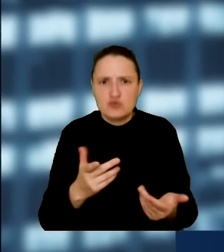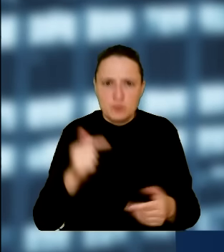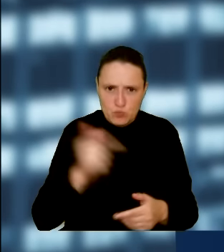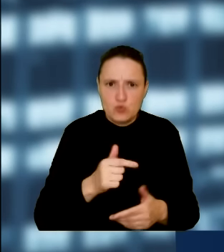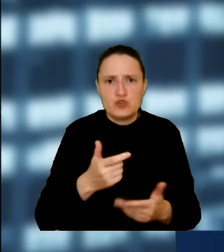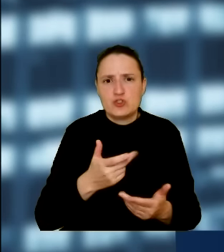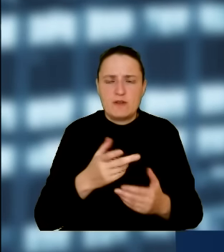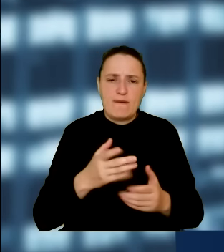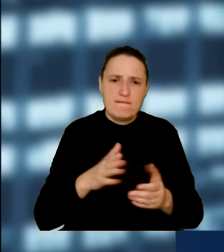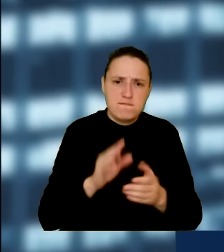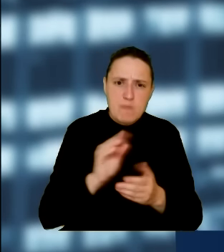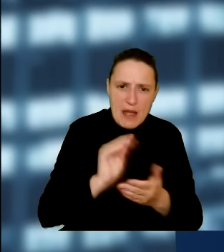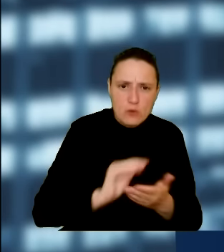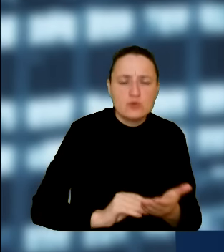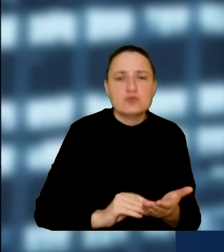i tak dalej.